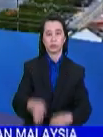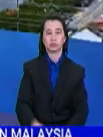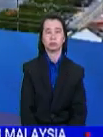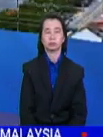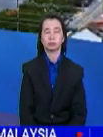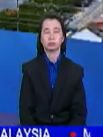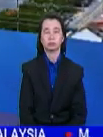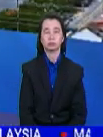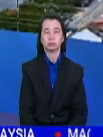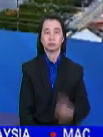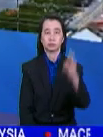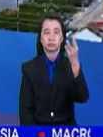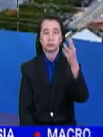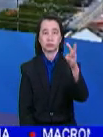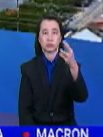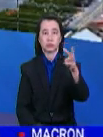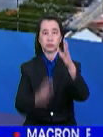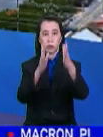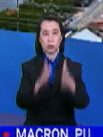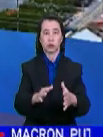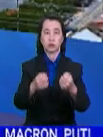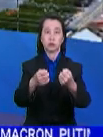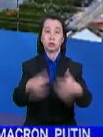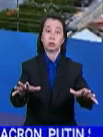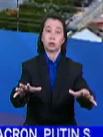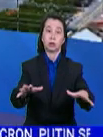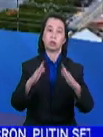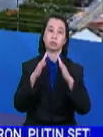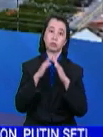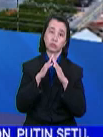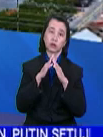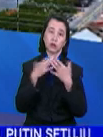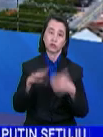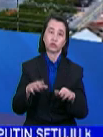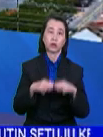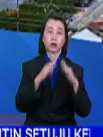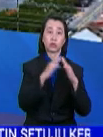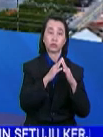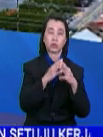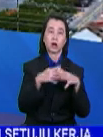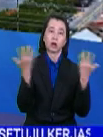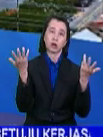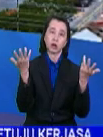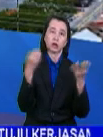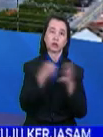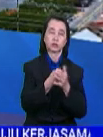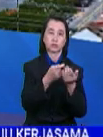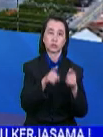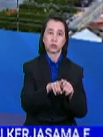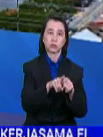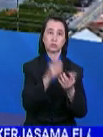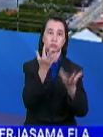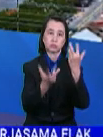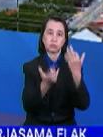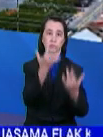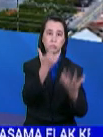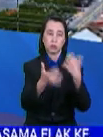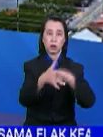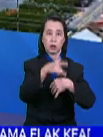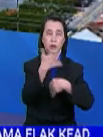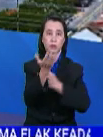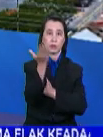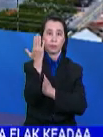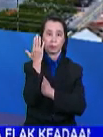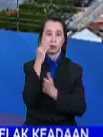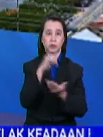seramai 16 individu hilang tempat untuk berteduh selepas kediaman mereka musnah dalam kejadian kebakaran awal